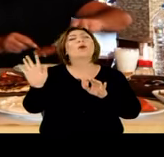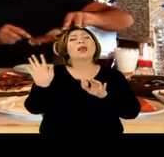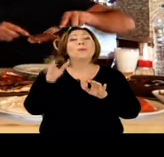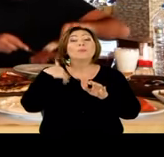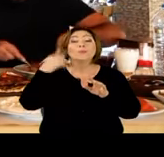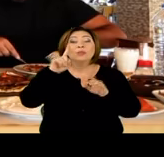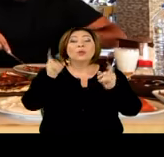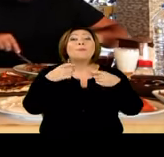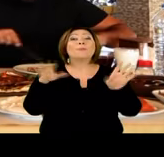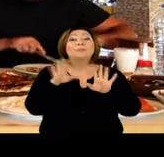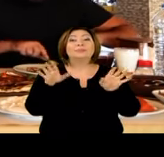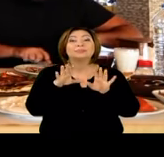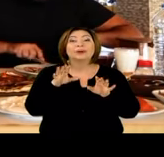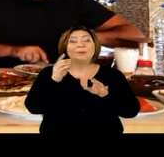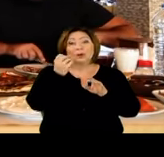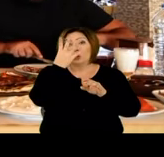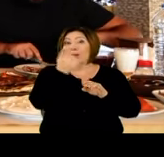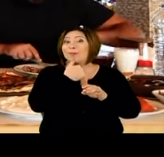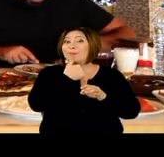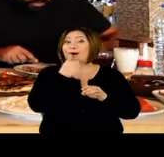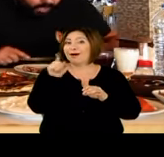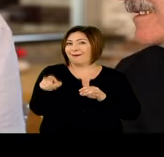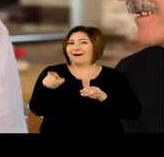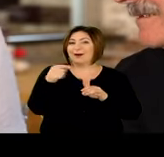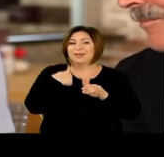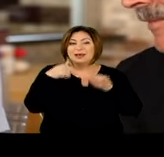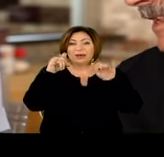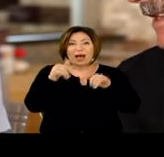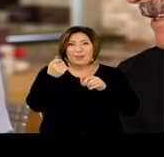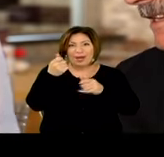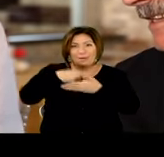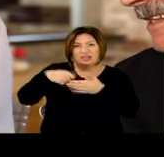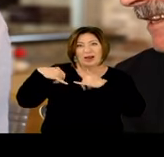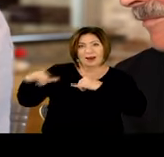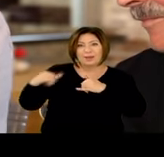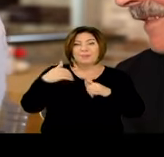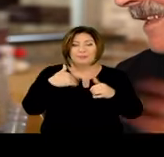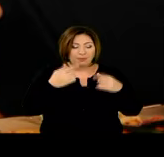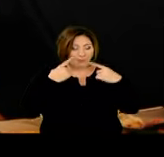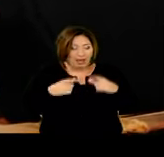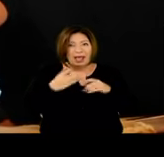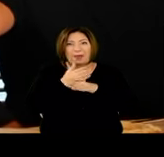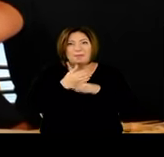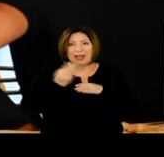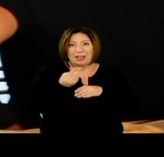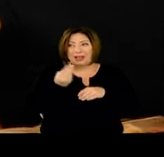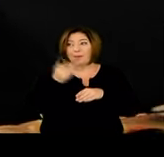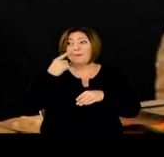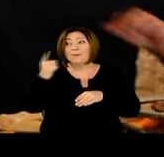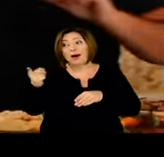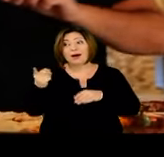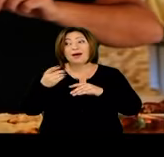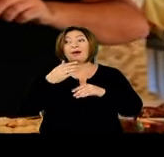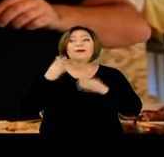Bulamam bir daha bu kebaba. Bak Güllü Baba, ben sana söyleyeyim Allah aşkına, bir benim aynı parayı alıyoruz bu adamla. Bir benim önüme bak, ekmek. Bir de ha